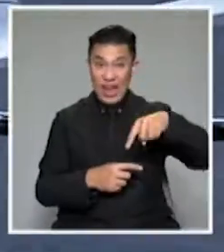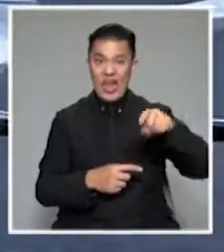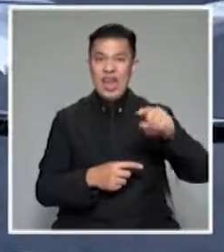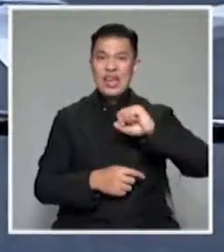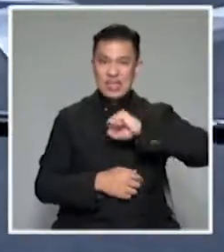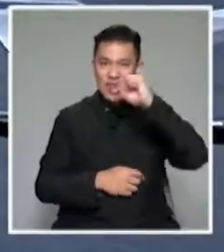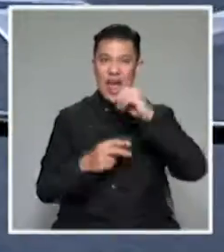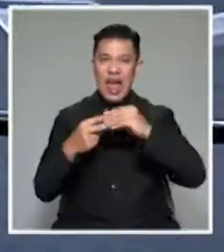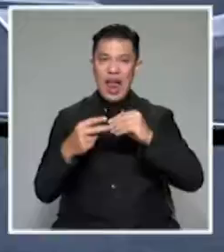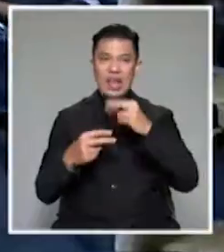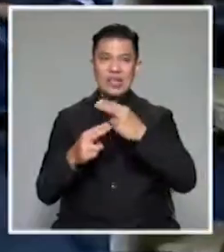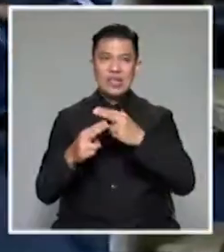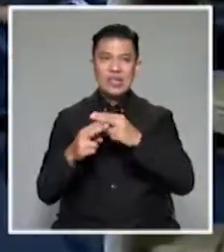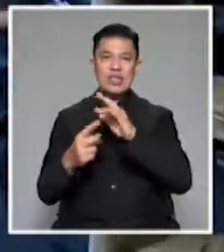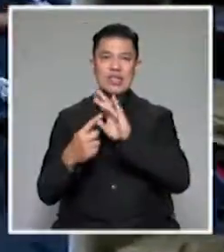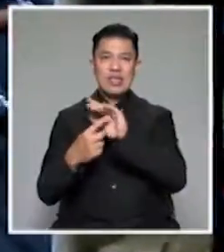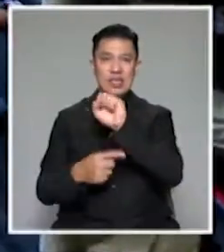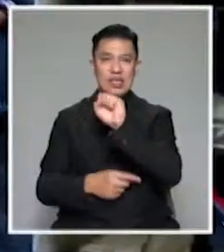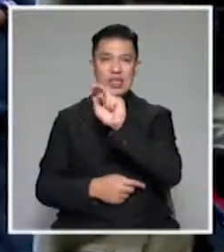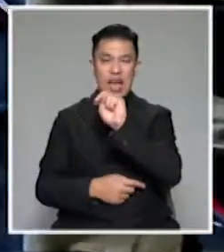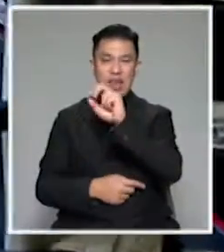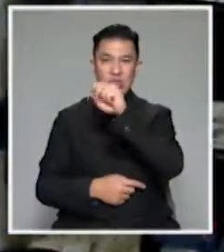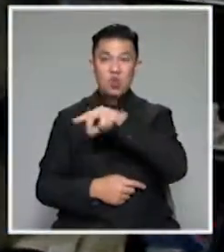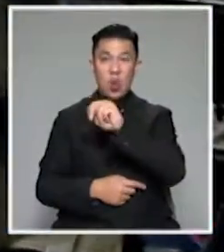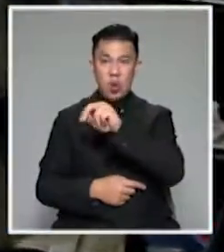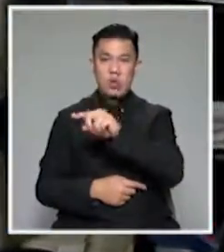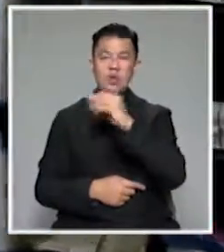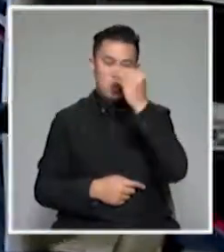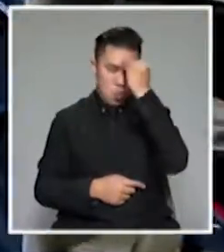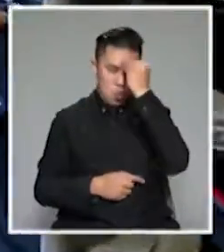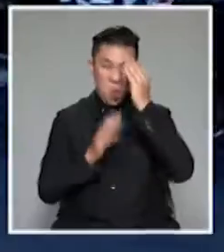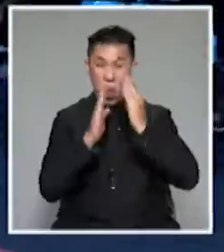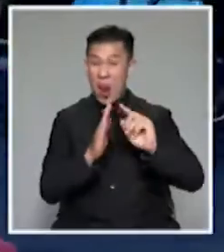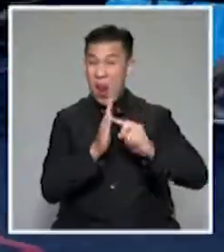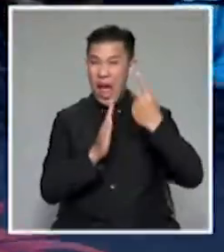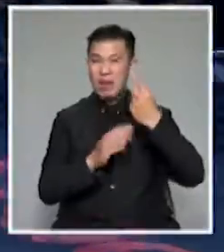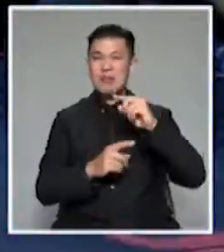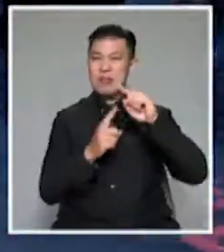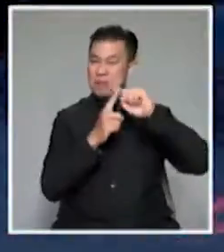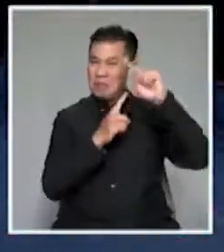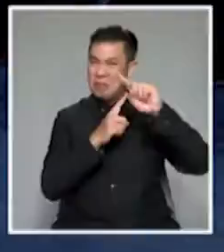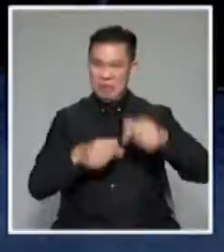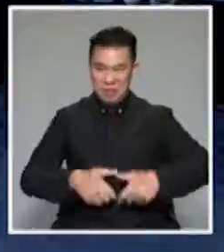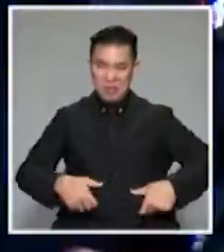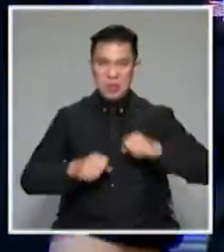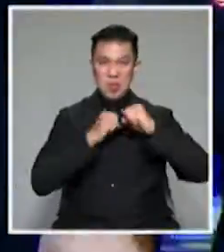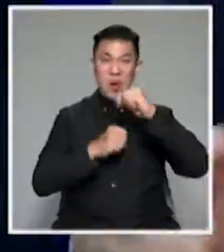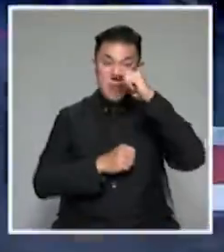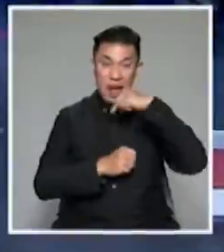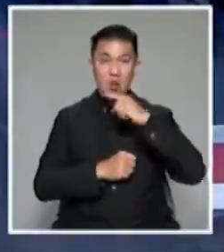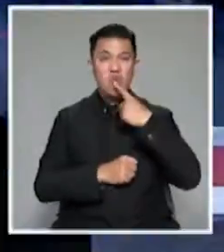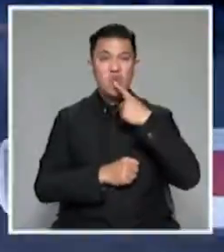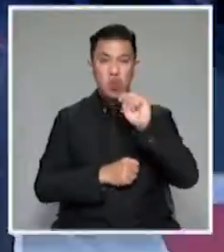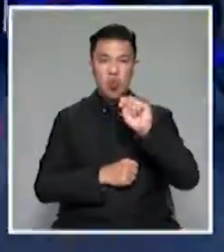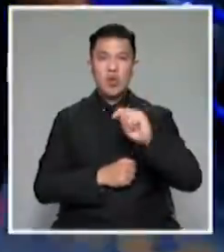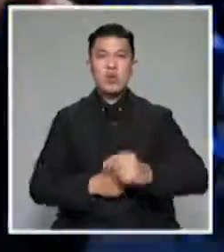เอาชนะคะแนนแสนซนเอราวัณทำให้อีเซกลายเป็นนักชกญี่ปุ่นคนแรกนะคะที่คว้าแชมเปี้ยนมวยไทยทูฟูยูรุ่นไ